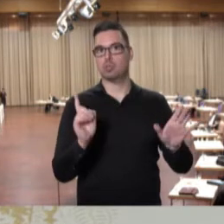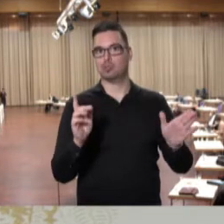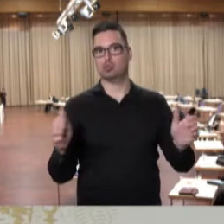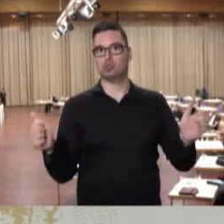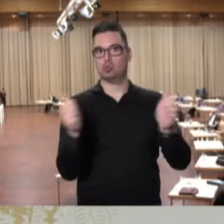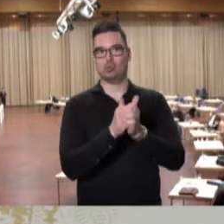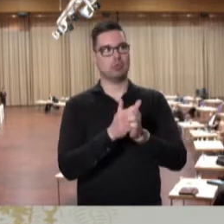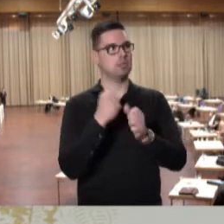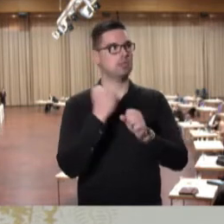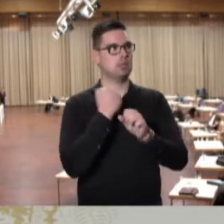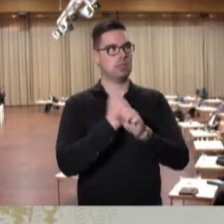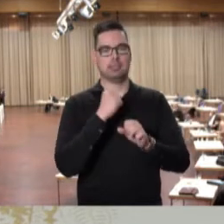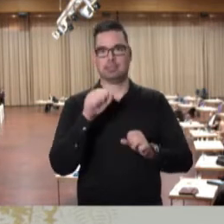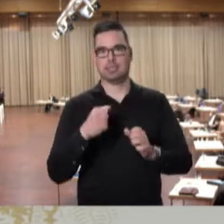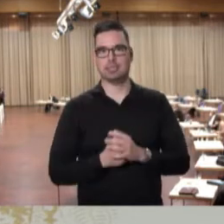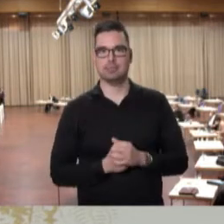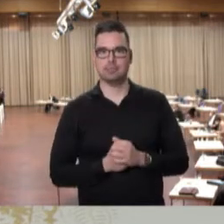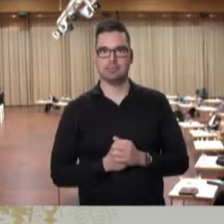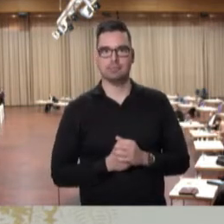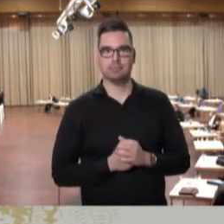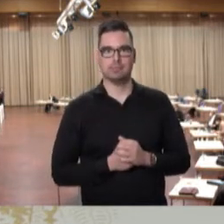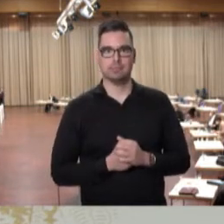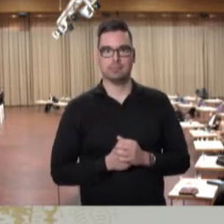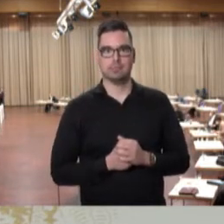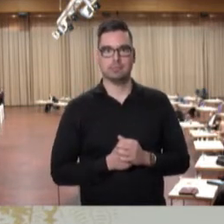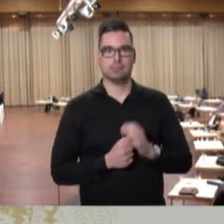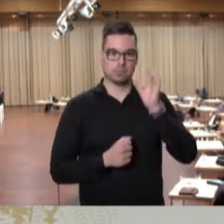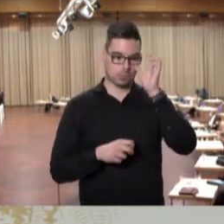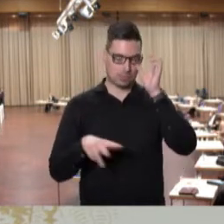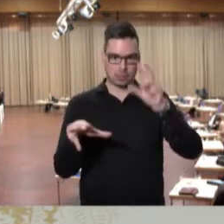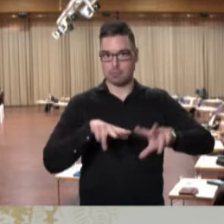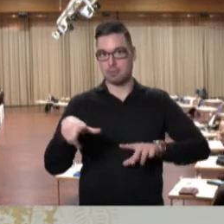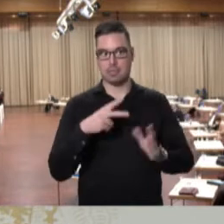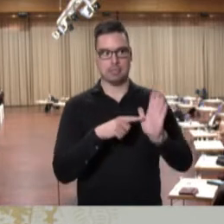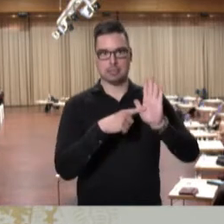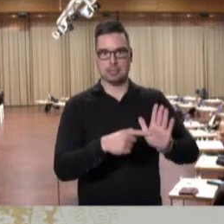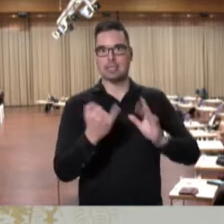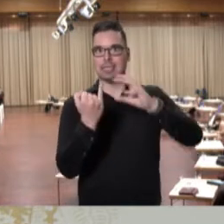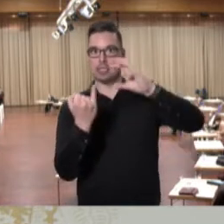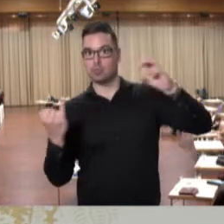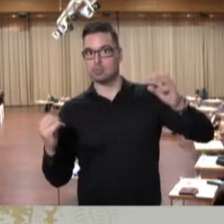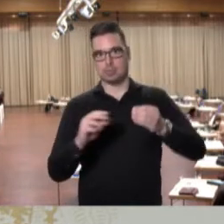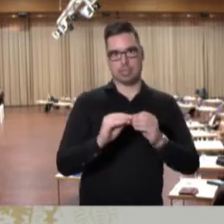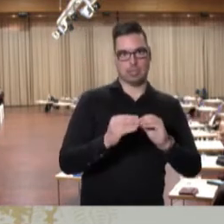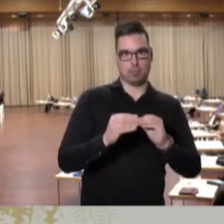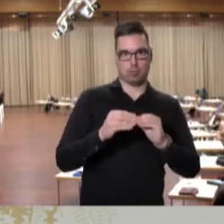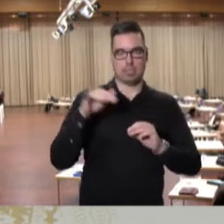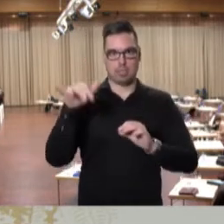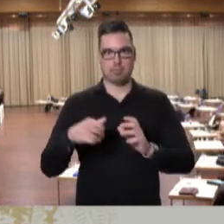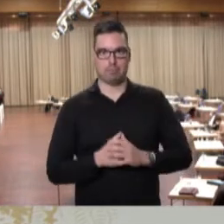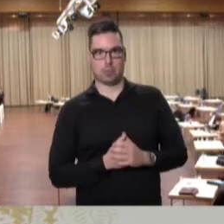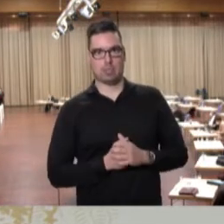miteinander umgehen dieser ganze vorgang zeigt welchen stellenwert die probleme der industrie beschäftigten in diesem haus haben